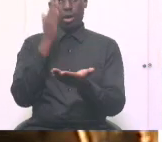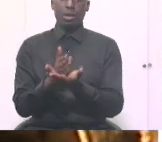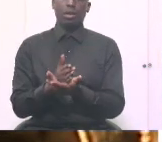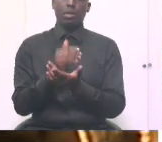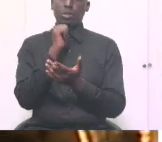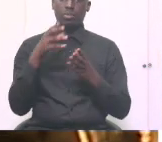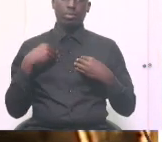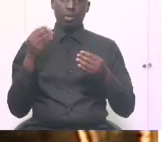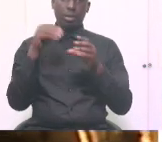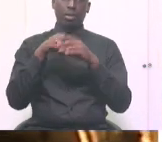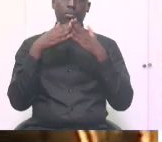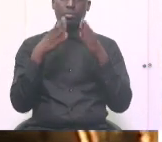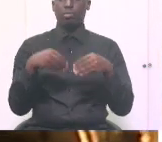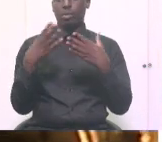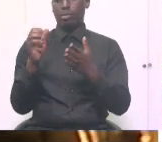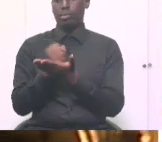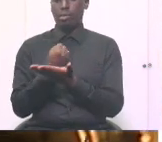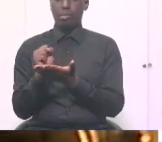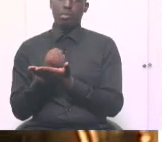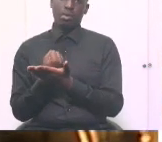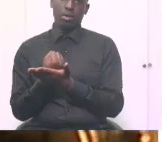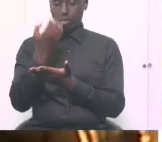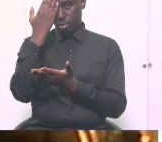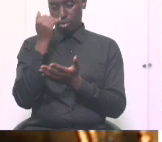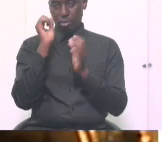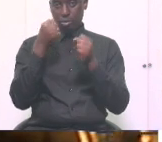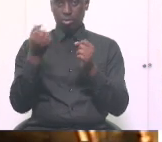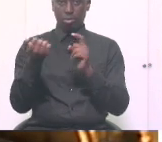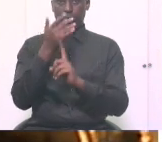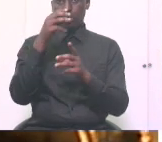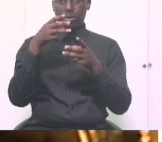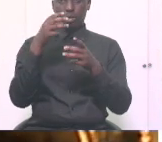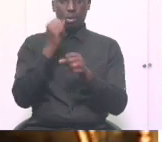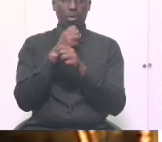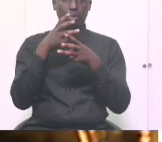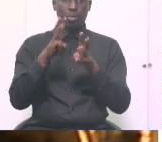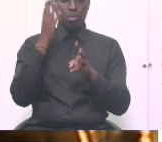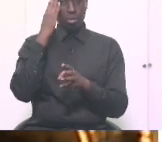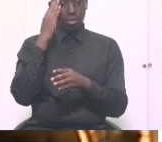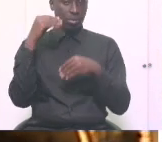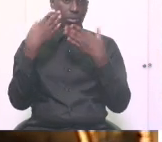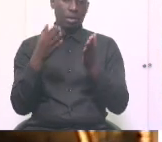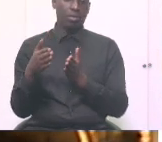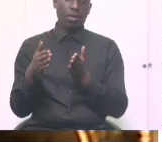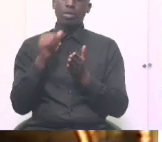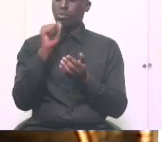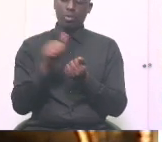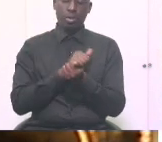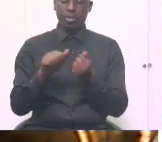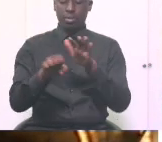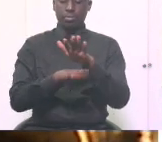ngo bakegera ubuyobozi bukabaha ibyangombwa kugira ngo bakore mu buryo buzwi kandi butangiza ibidukikije inkuru